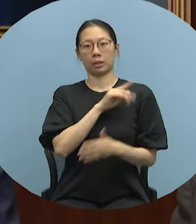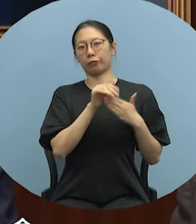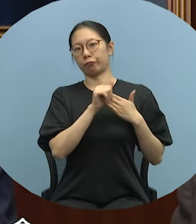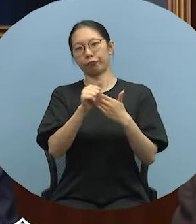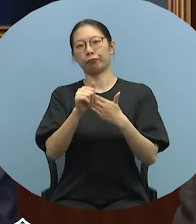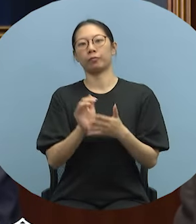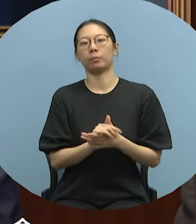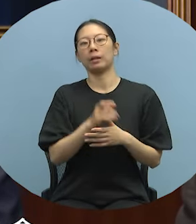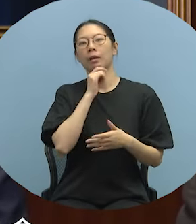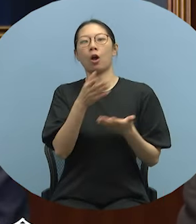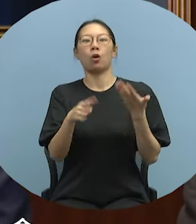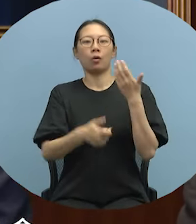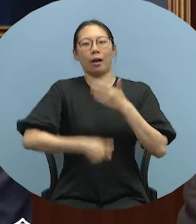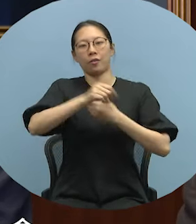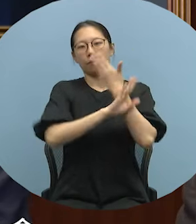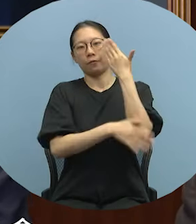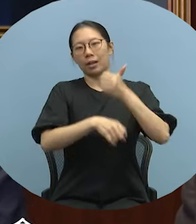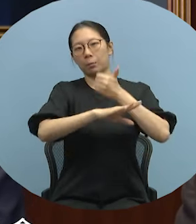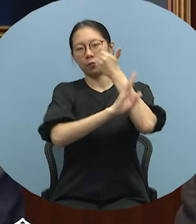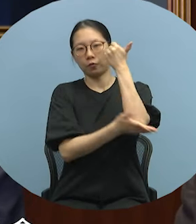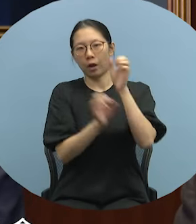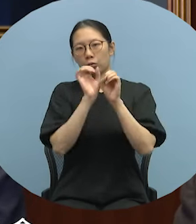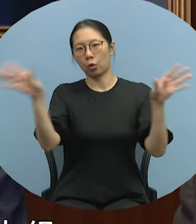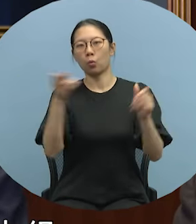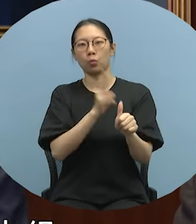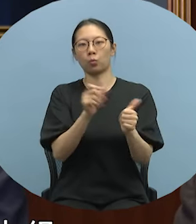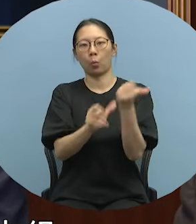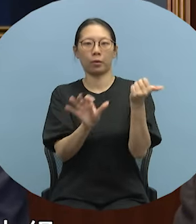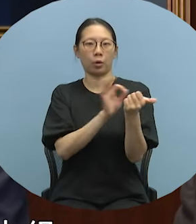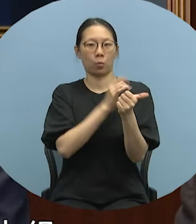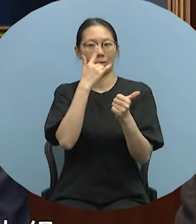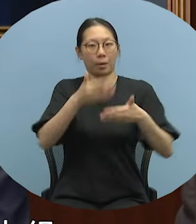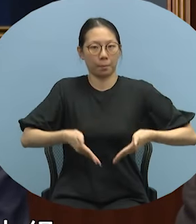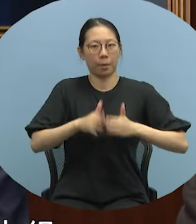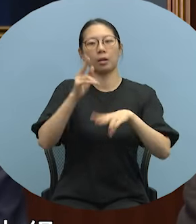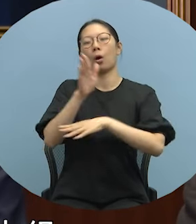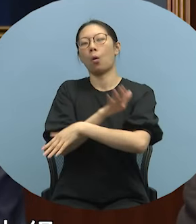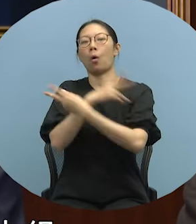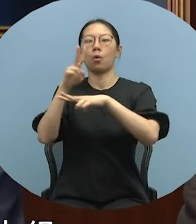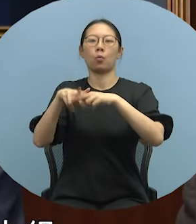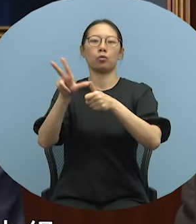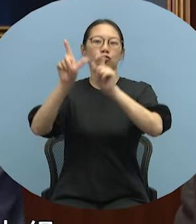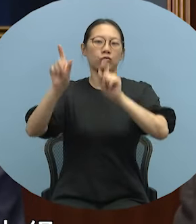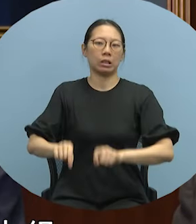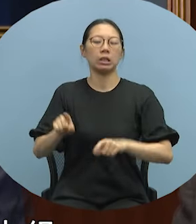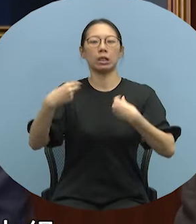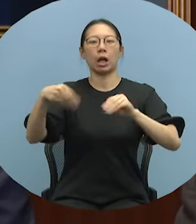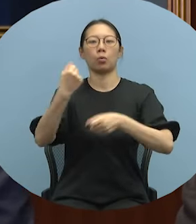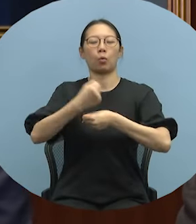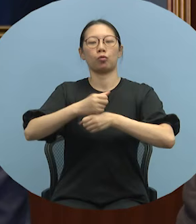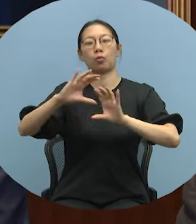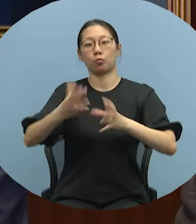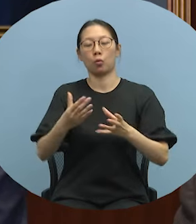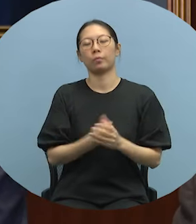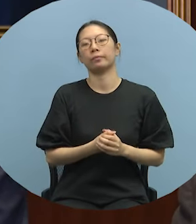嘅憲法及基本法推廣督導委員會咧，係新成立咗一個愛國主義教育工作小組。工作